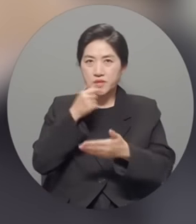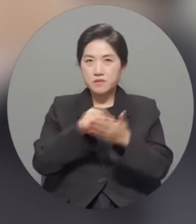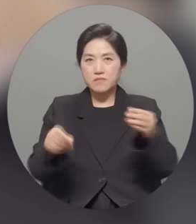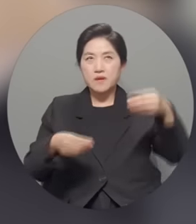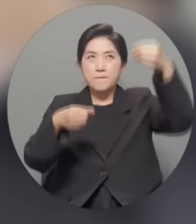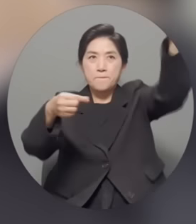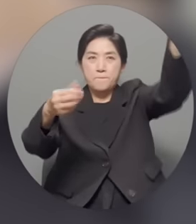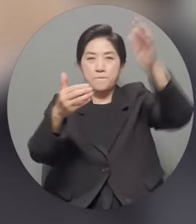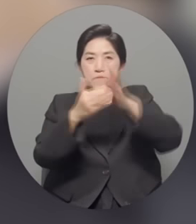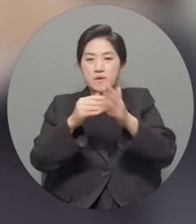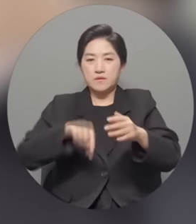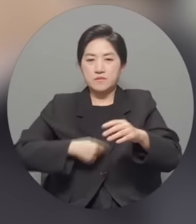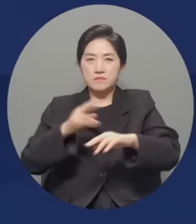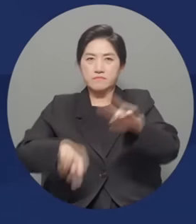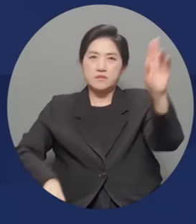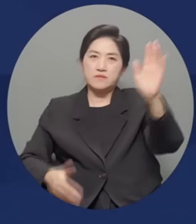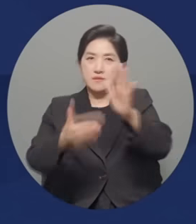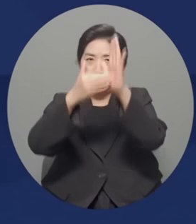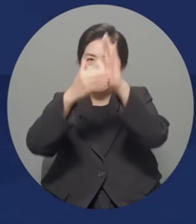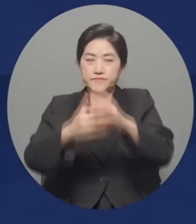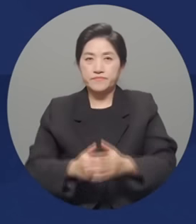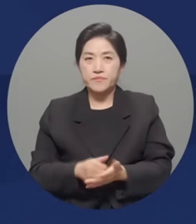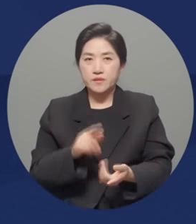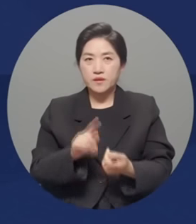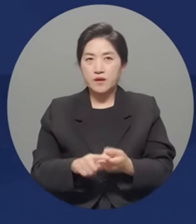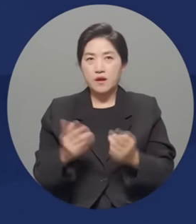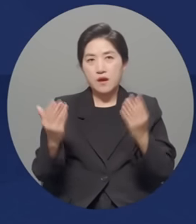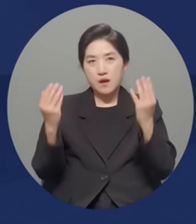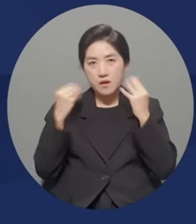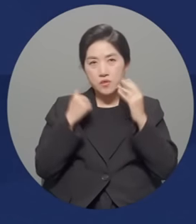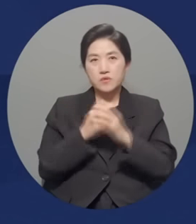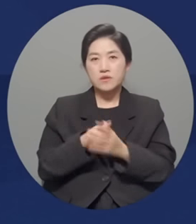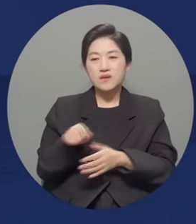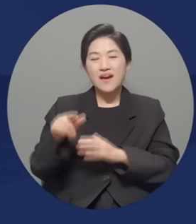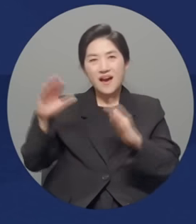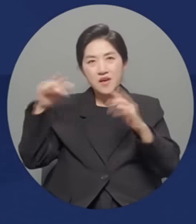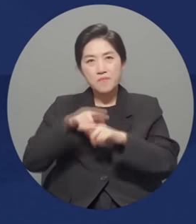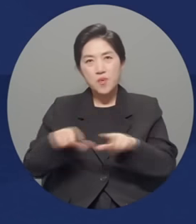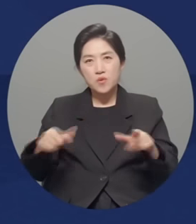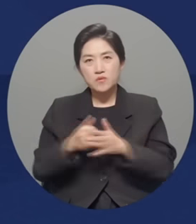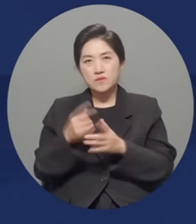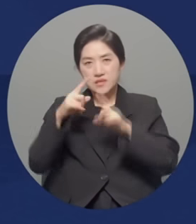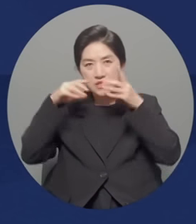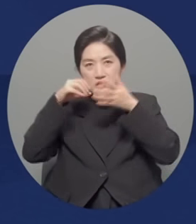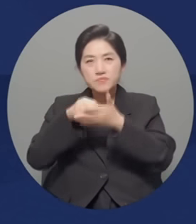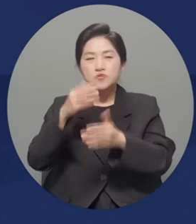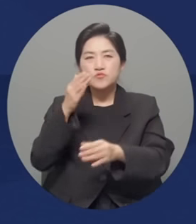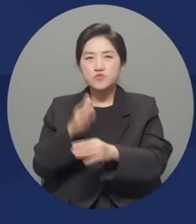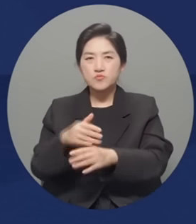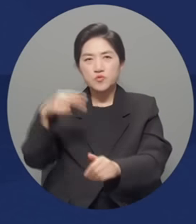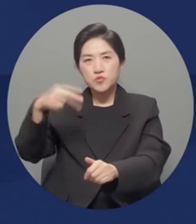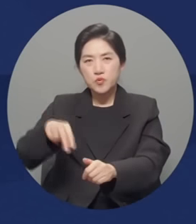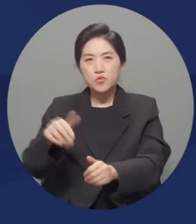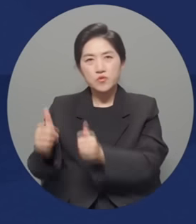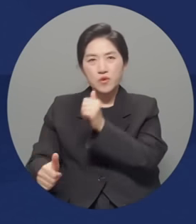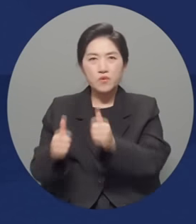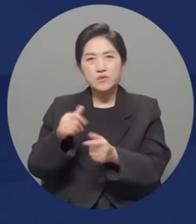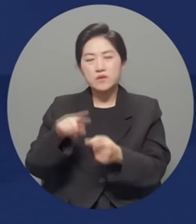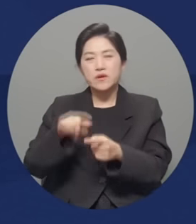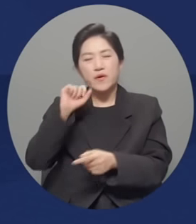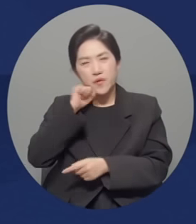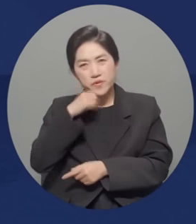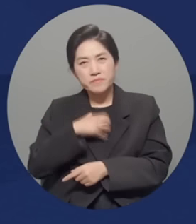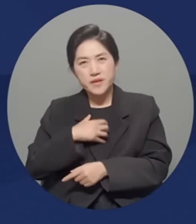쓰고 자퇴했습니다. 이에 대해서도 학교는 해당 학생이 평소 입시 위주의 교육과 경쟁에